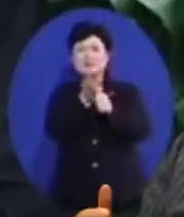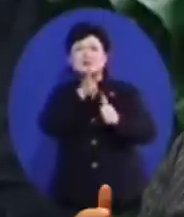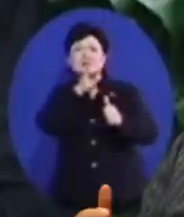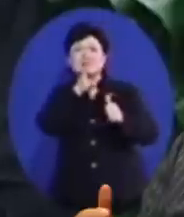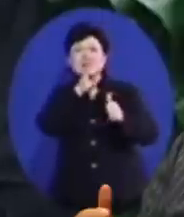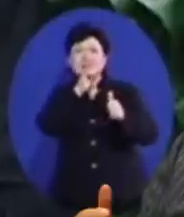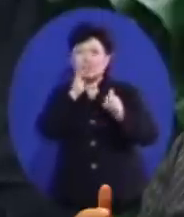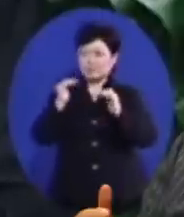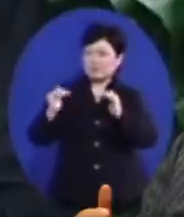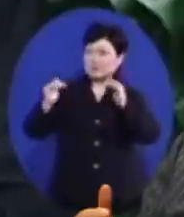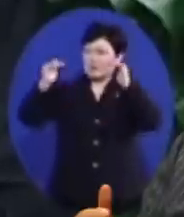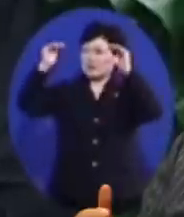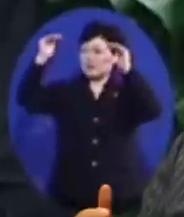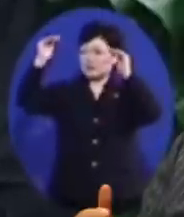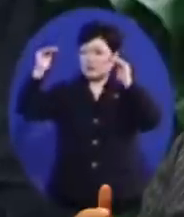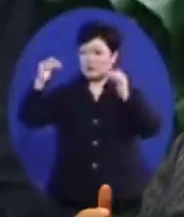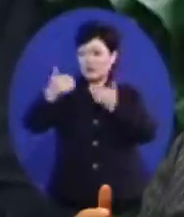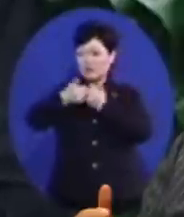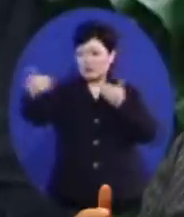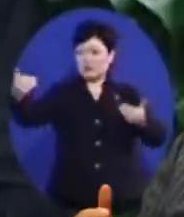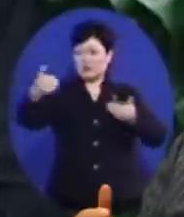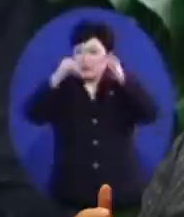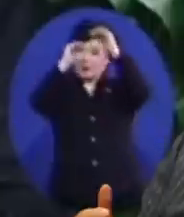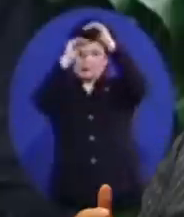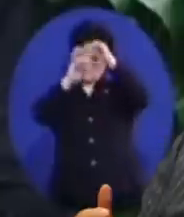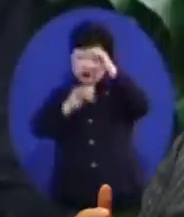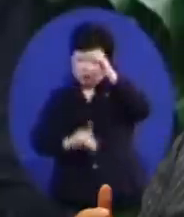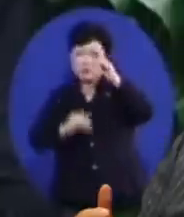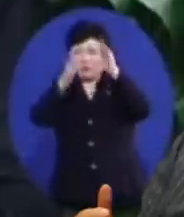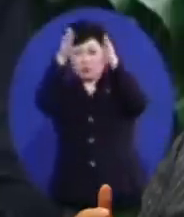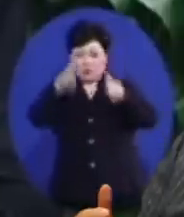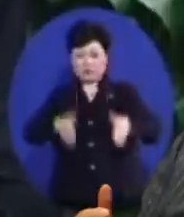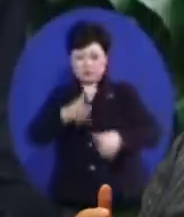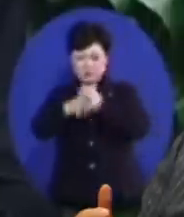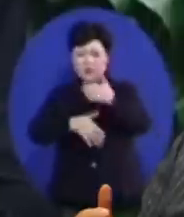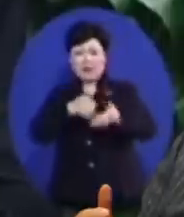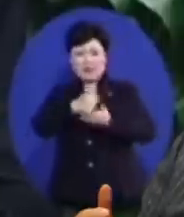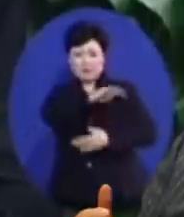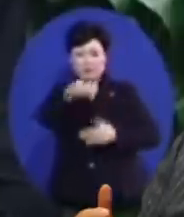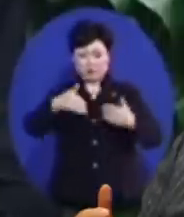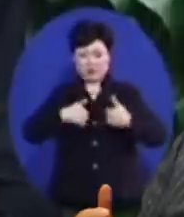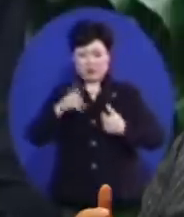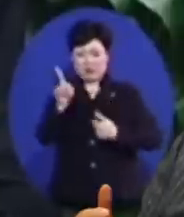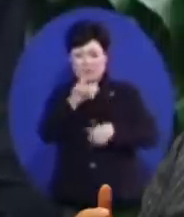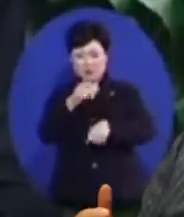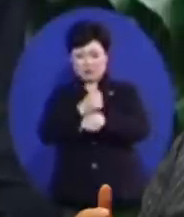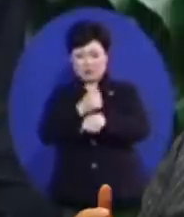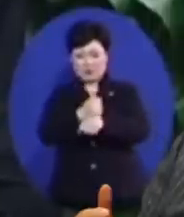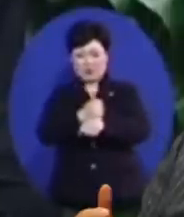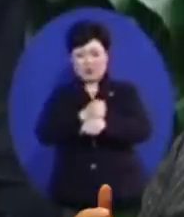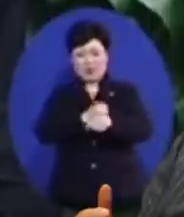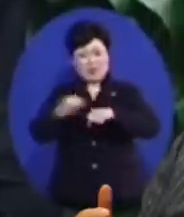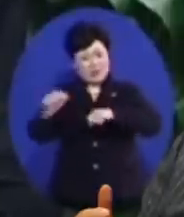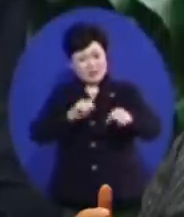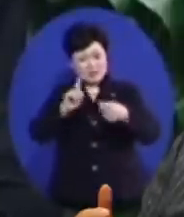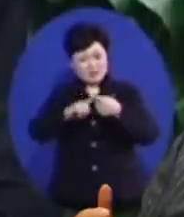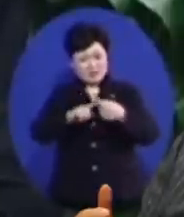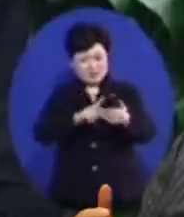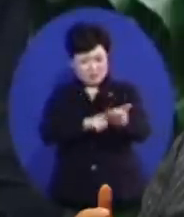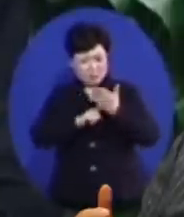장성하게 만들어 내보낼 때까지의 과정을 통해서 하나님이 우리들에게 어떻게 섭리하는가 그것을 보여주고